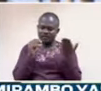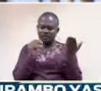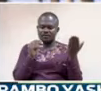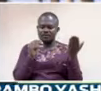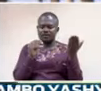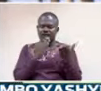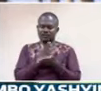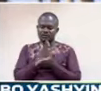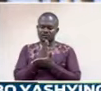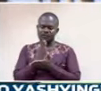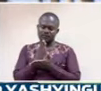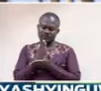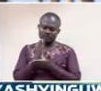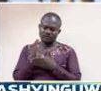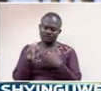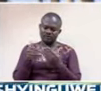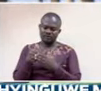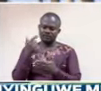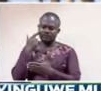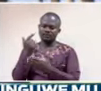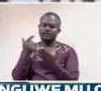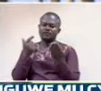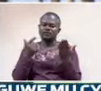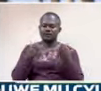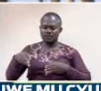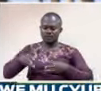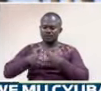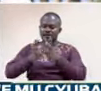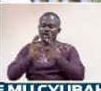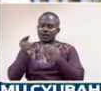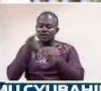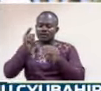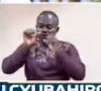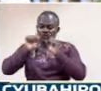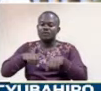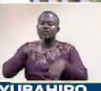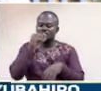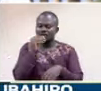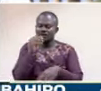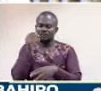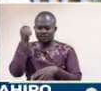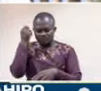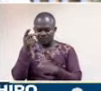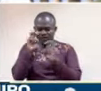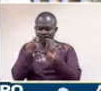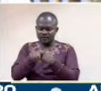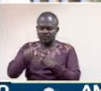ngira ngo inzira wagombye kuba wumva usigaranye ni ukuyavuga, iyo kumva ko nabo